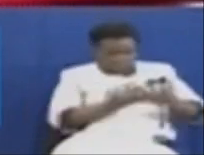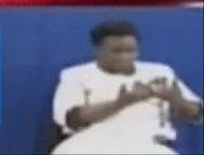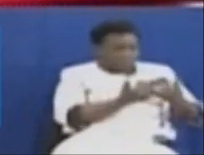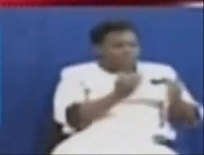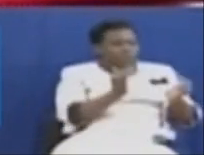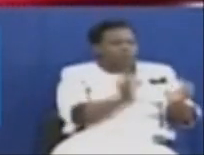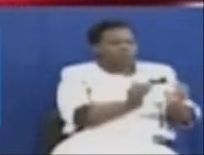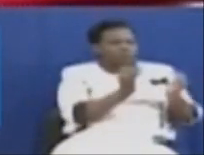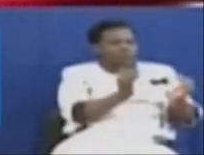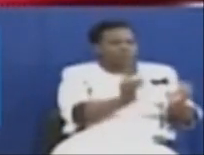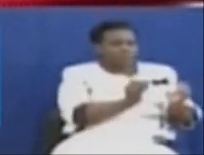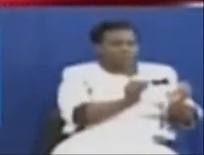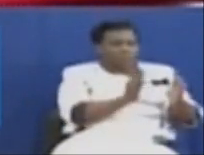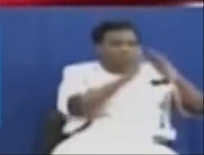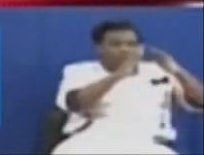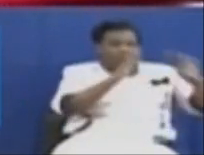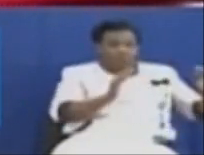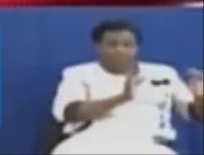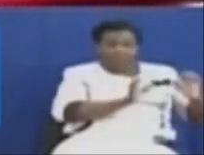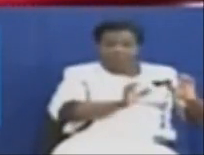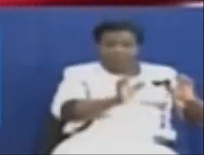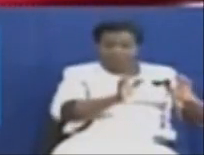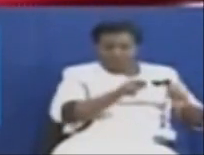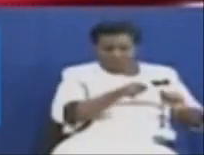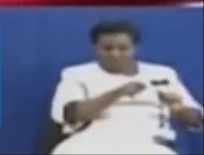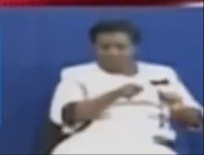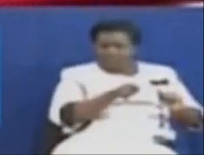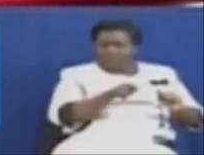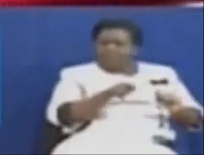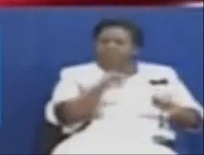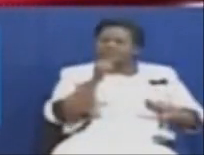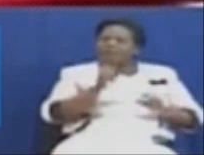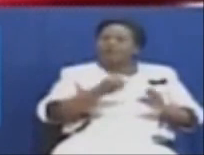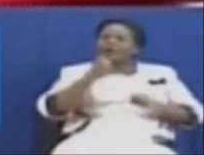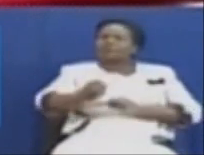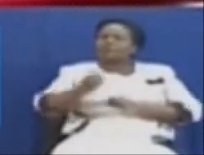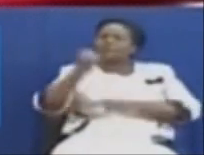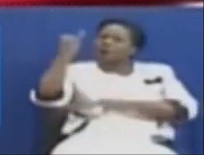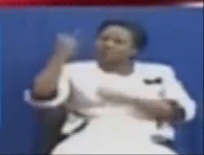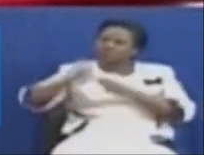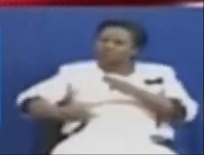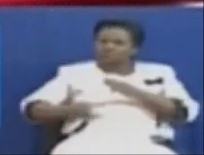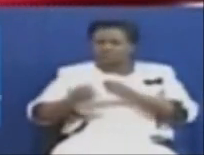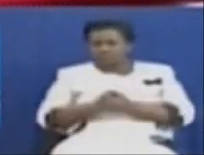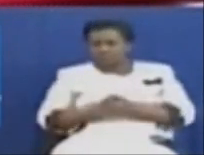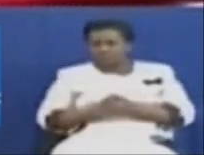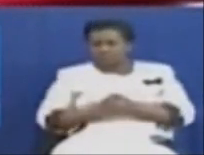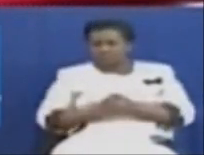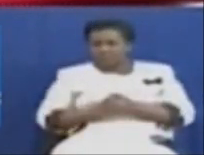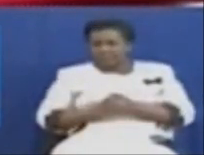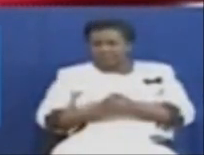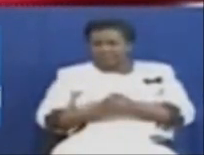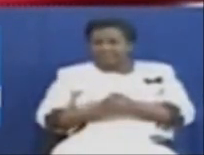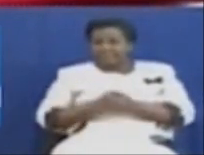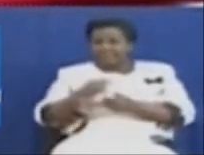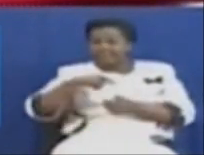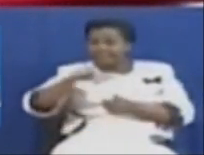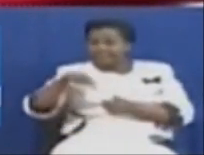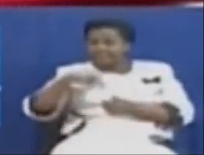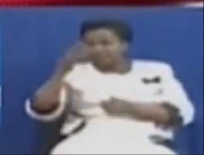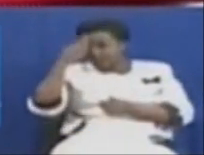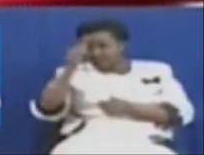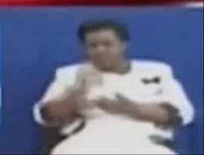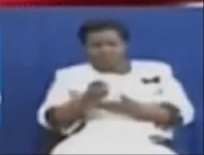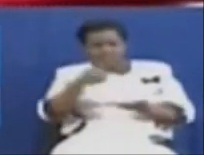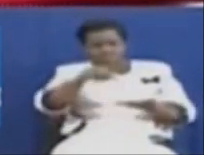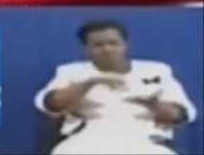Mheshimiwa Naibu Waziri wa Afya, Maendeleo ya Jamii, Jinsia, Wazee na Watoto, majibu. Mheshimiwa Naibu Spika, naomba